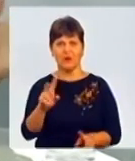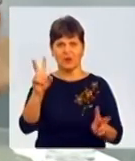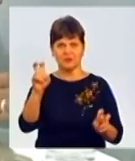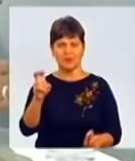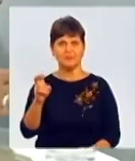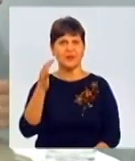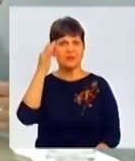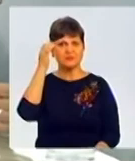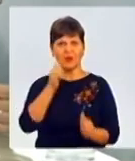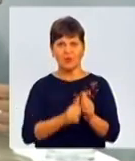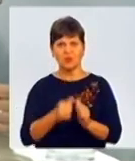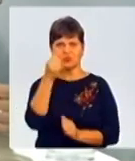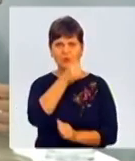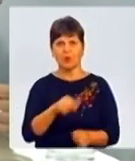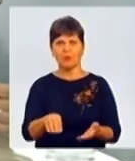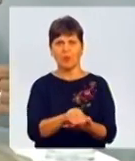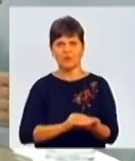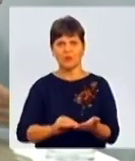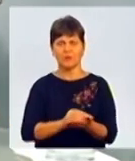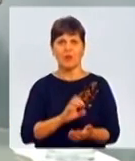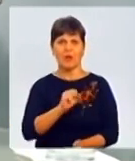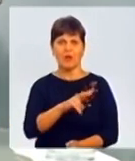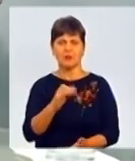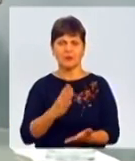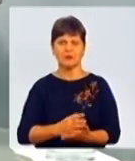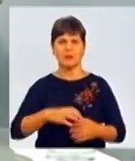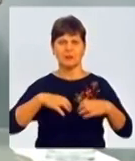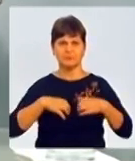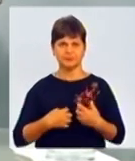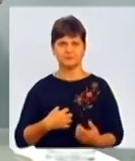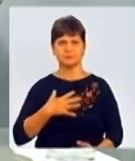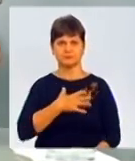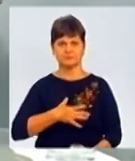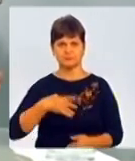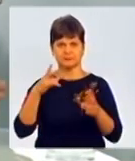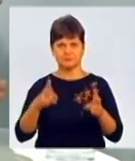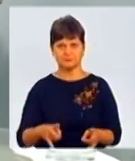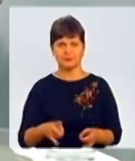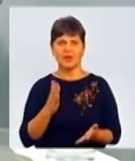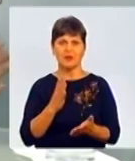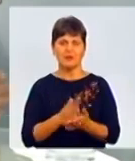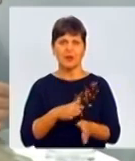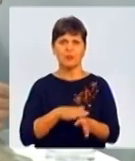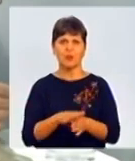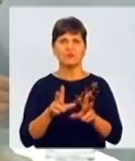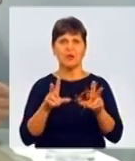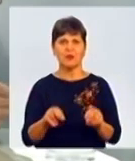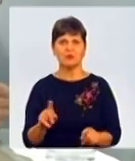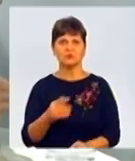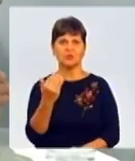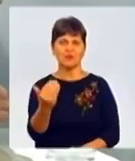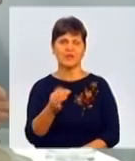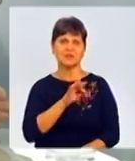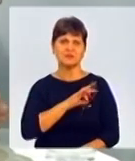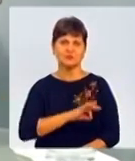кожен рік повторюємо одне і те ж, але маємо прикрі і трагічні випадки. Чи є повна гарантія, що ви скористаєтесь цими